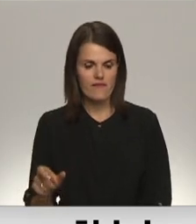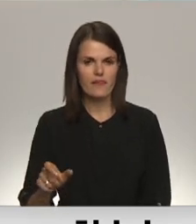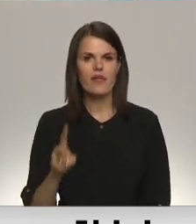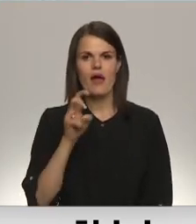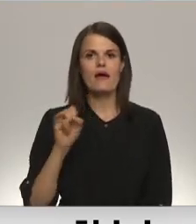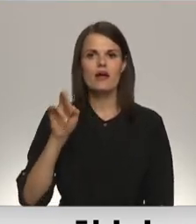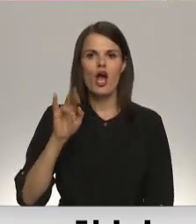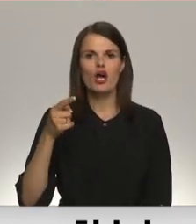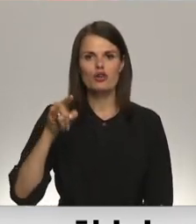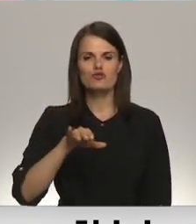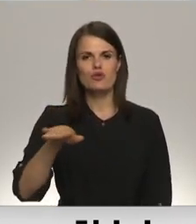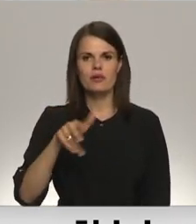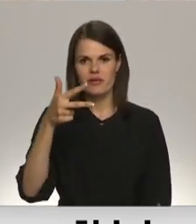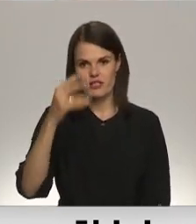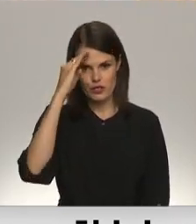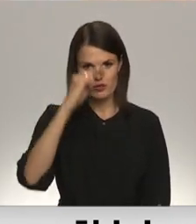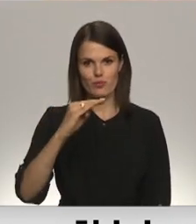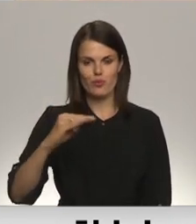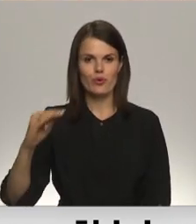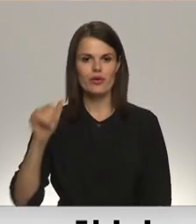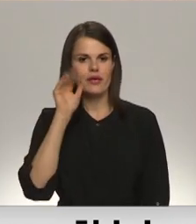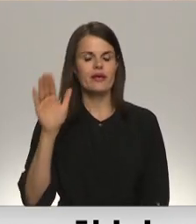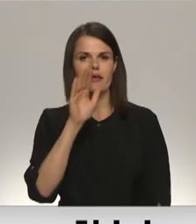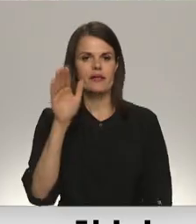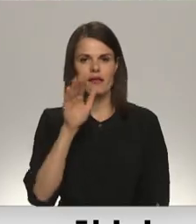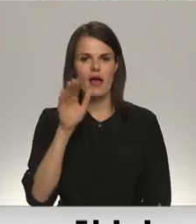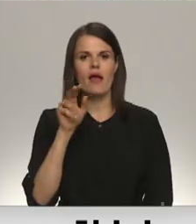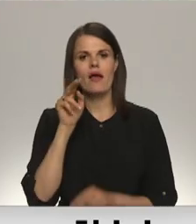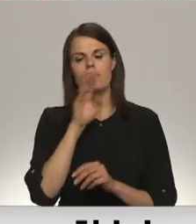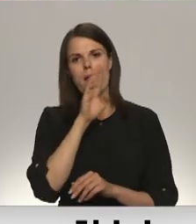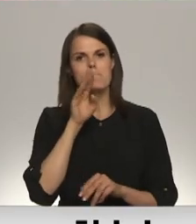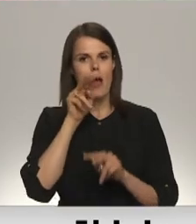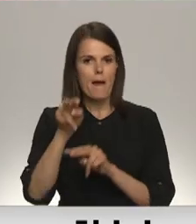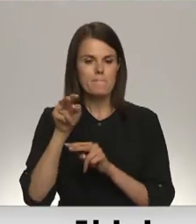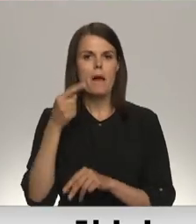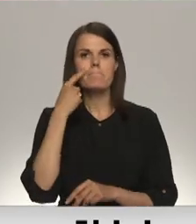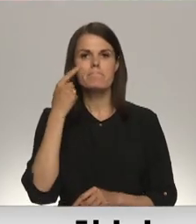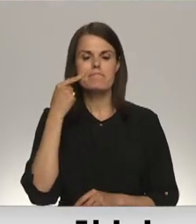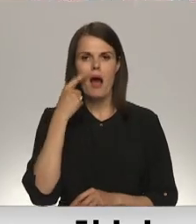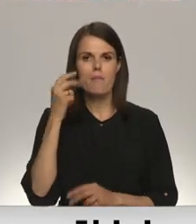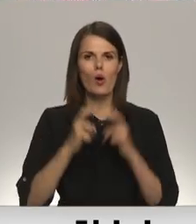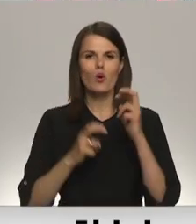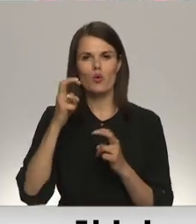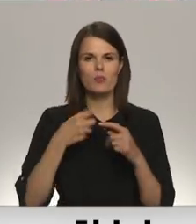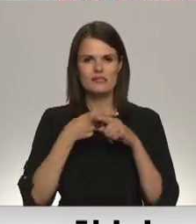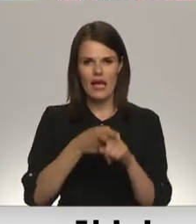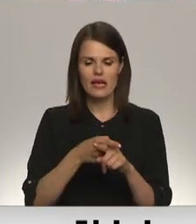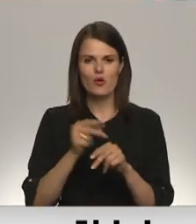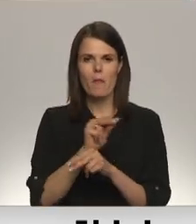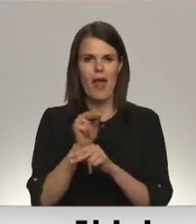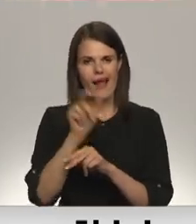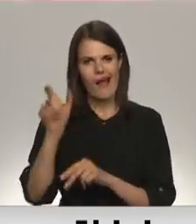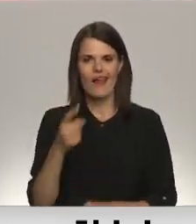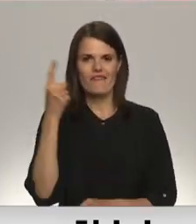Kārišu ģimenē aug trīs poikas, kurus ikdienā uzmana mamma. Tā kā tētis, rūpniecisko iekārtu mehāniķis, ir